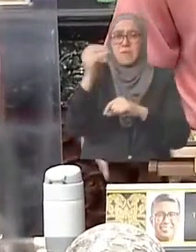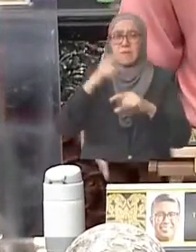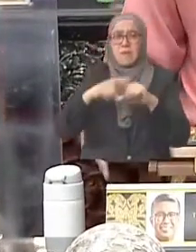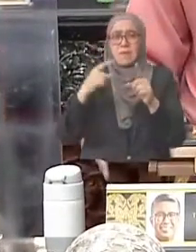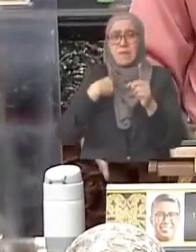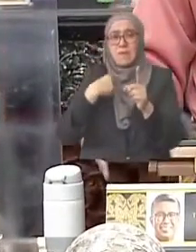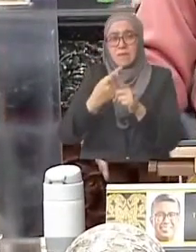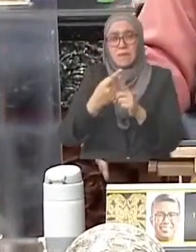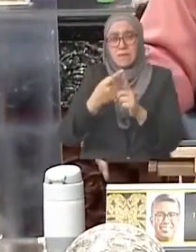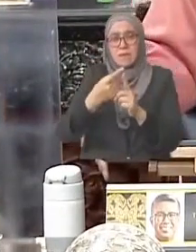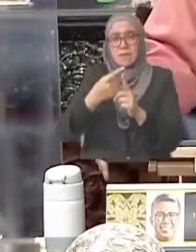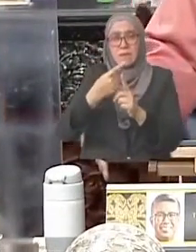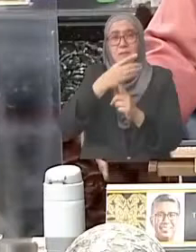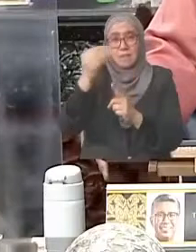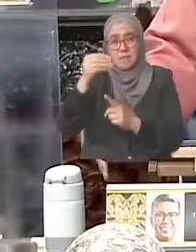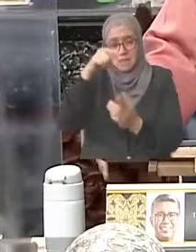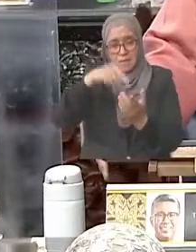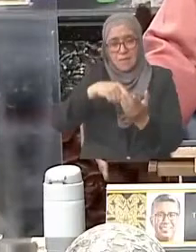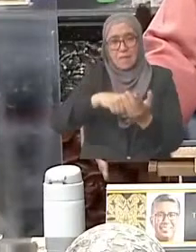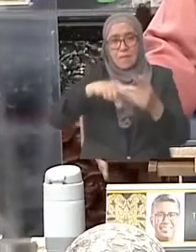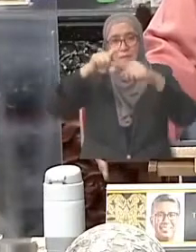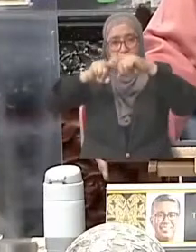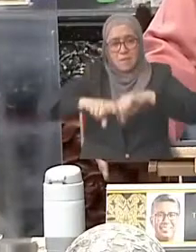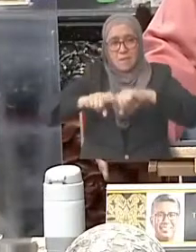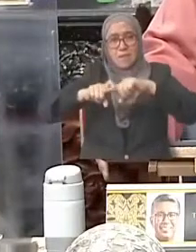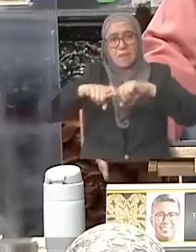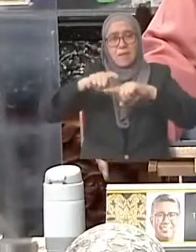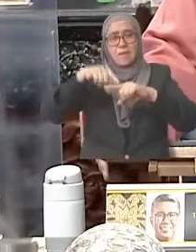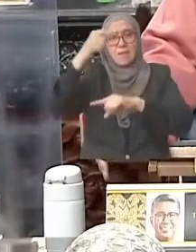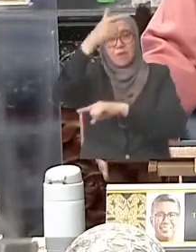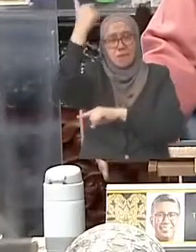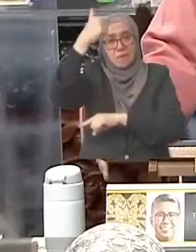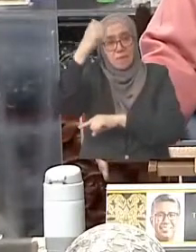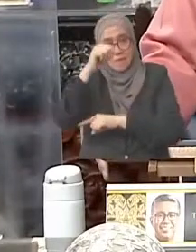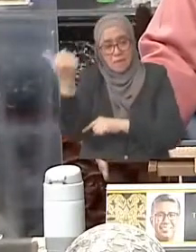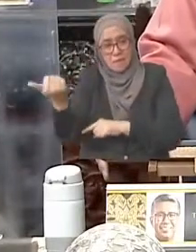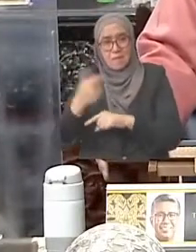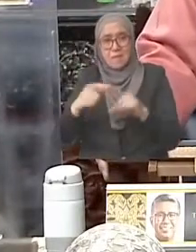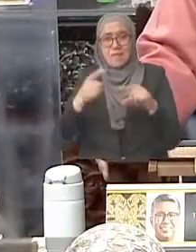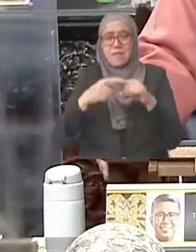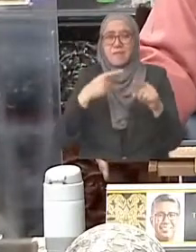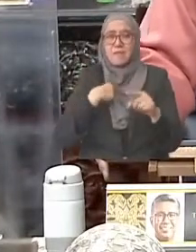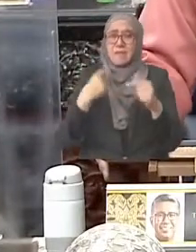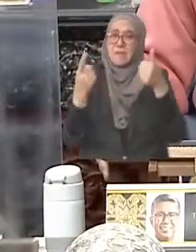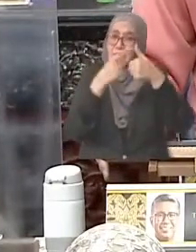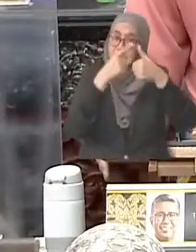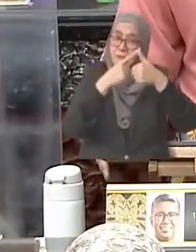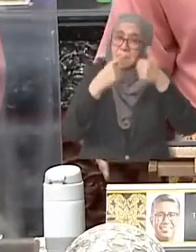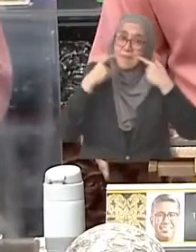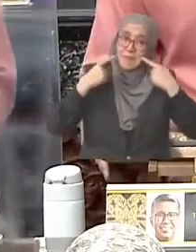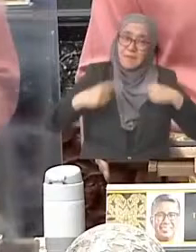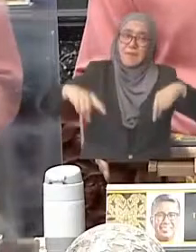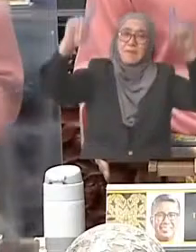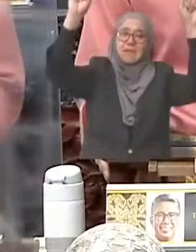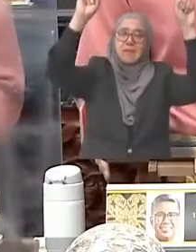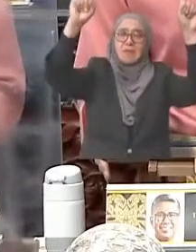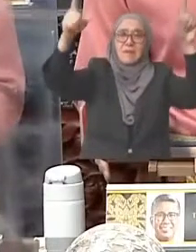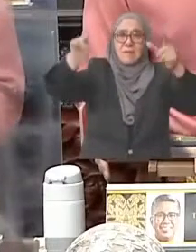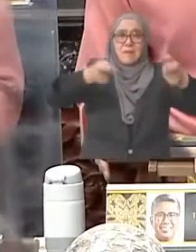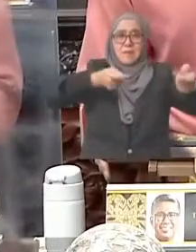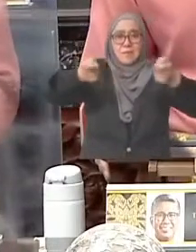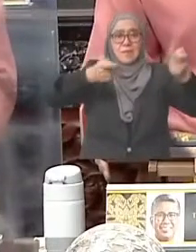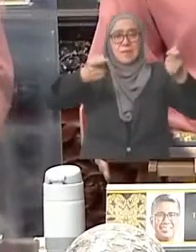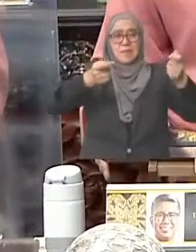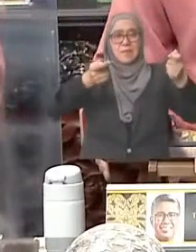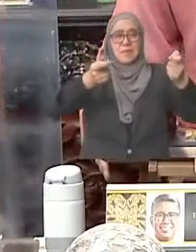turut bergantung kepada factor-faktor lain antaranya kejayaan mengawal demi keberkesanan pelaksanaan pelaksanaan